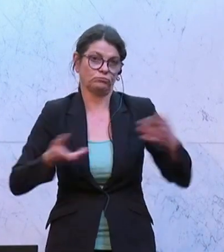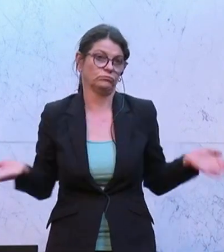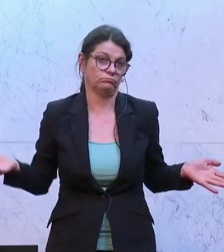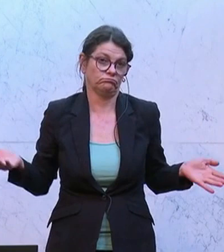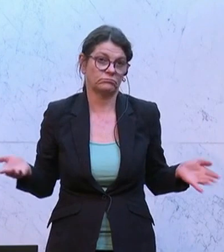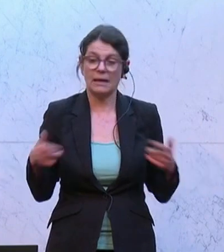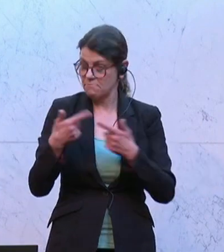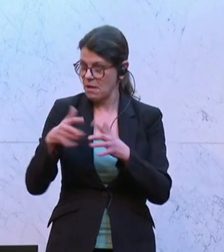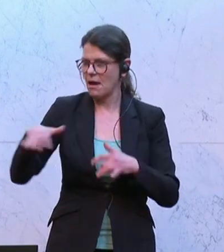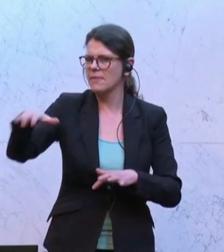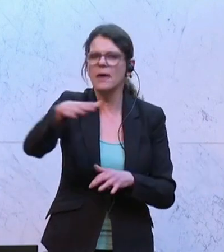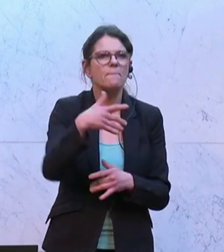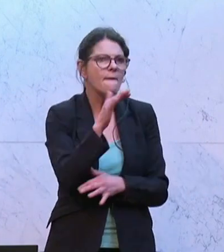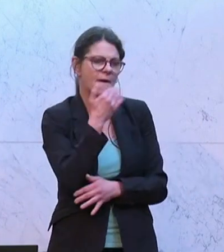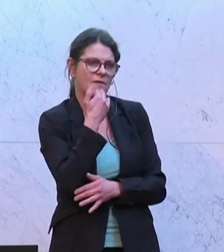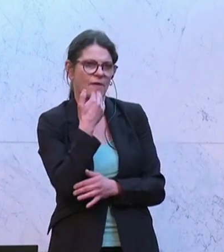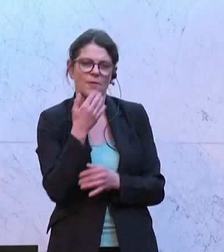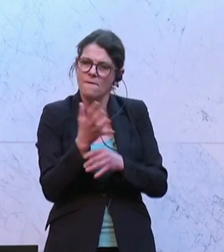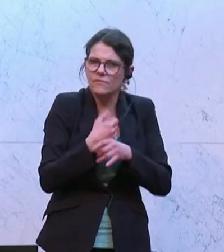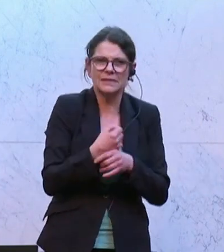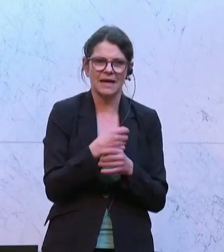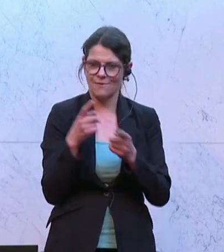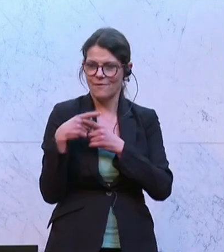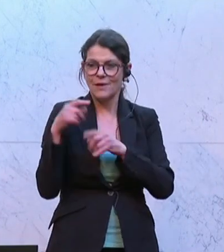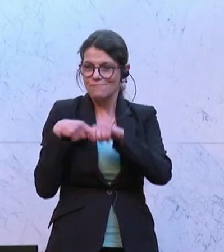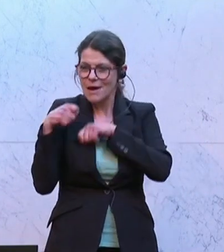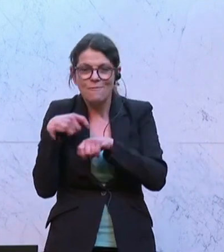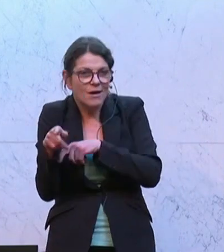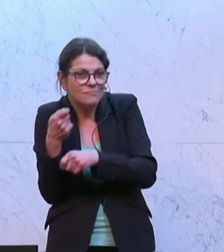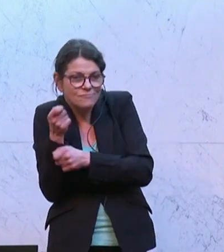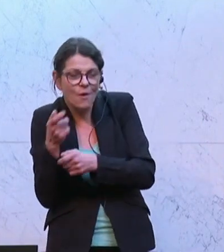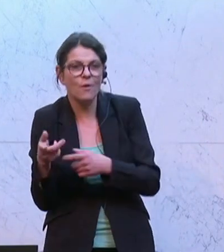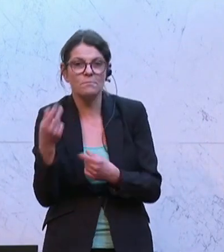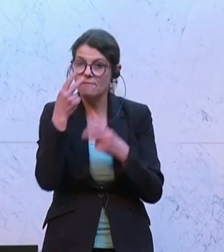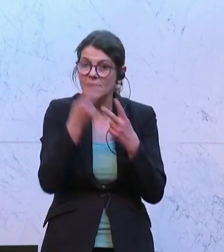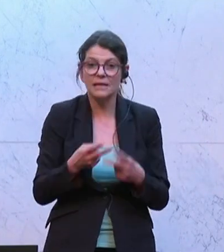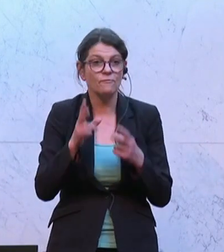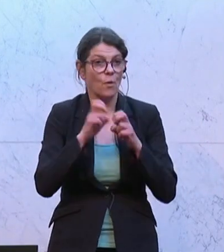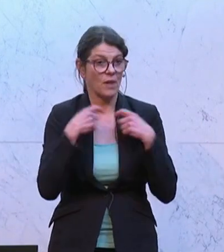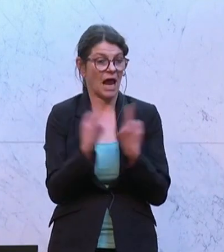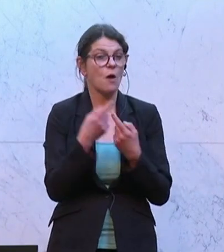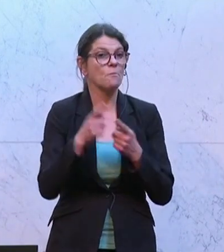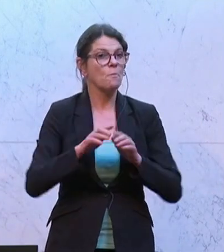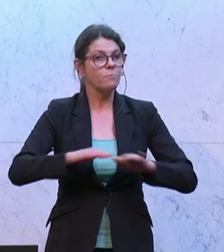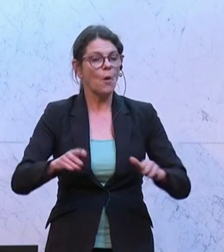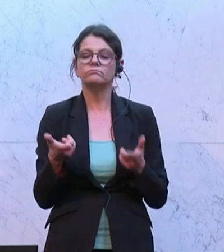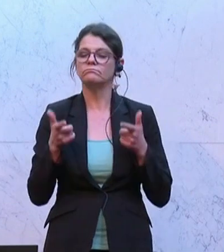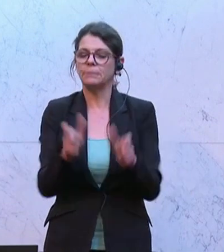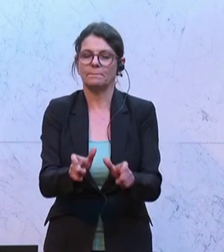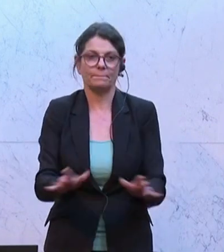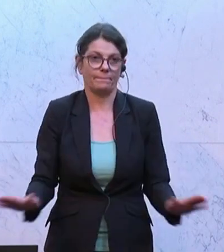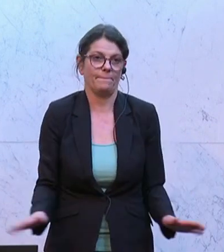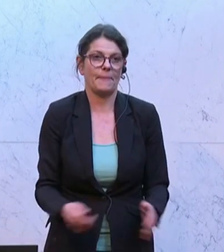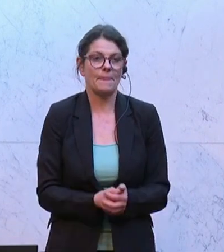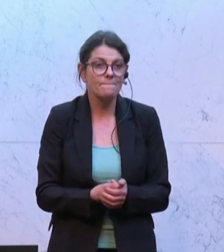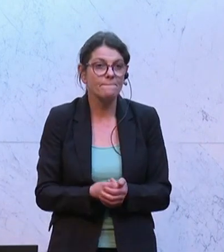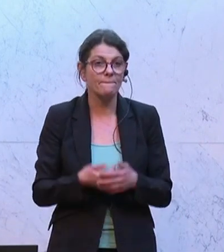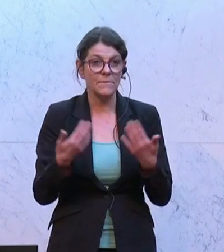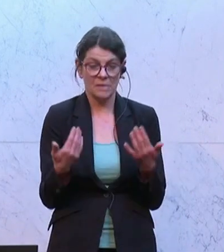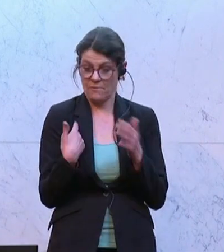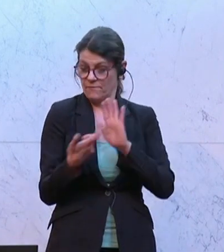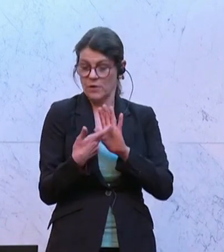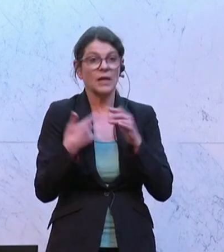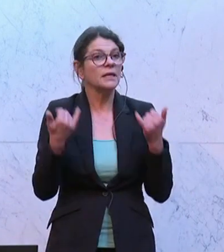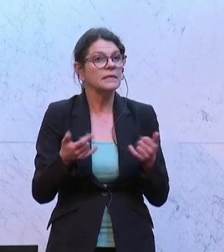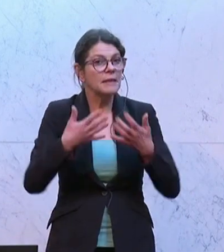können die Länder dann leichter und effizienter der Spekulation mit wertvollem Wohnraum und Boden einen Riegel vorschieben. Wir fördern jetzt vor